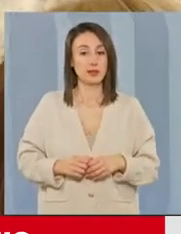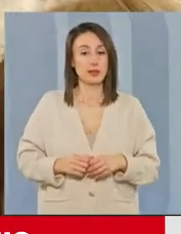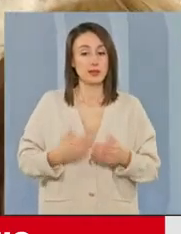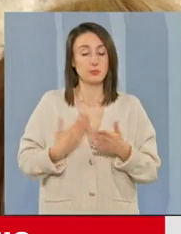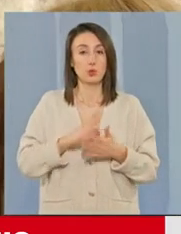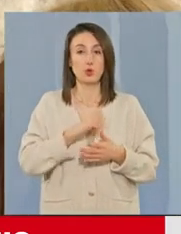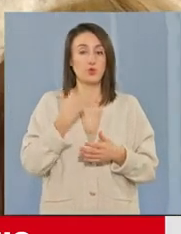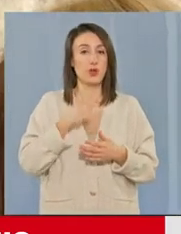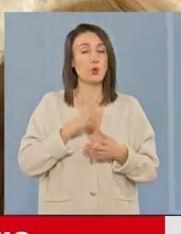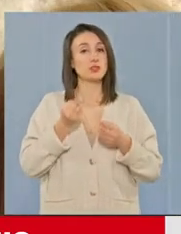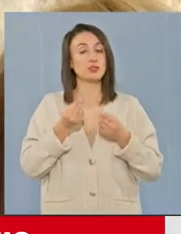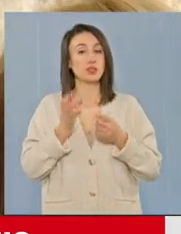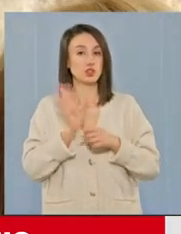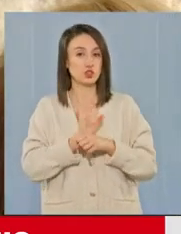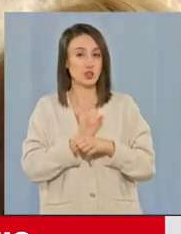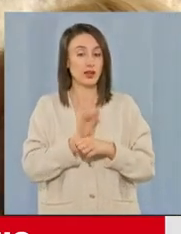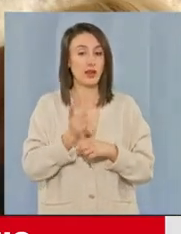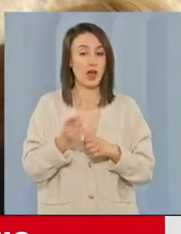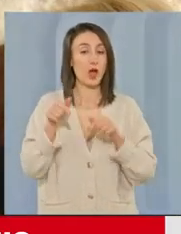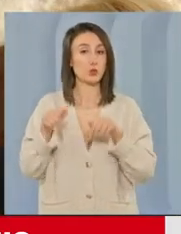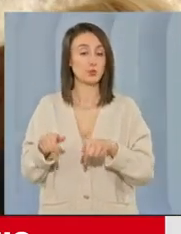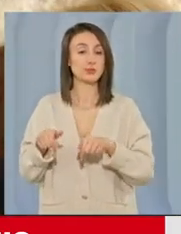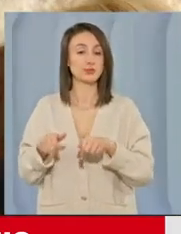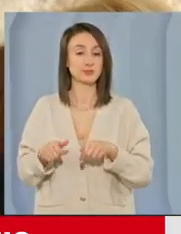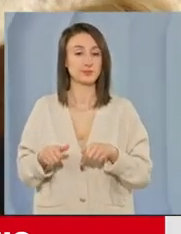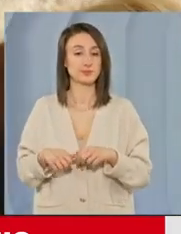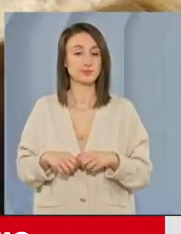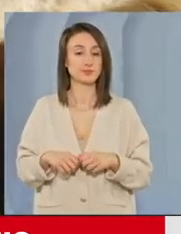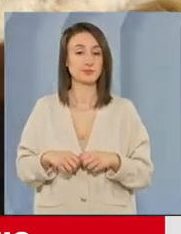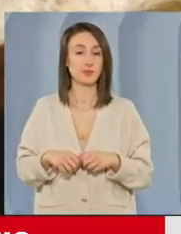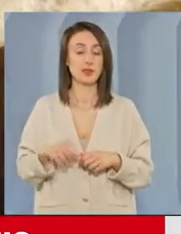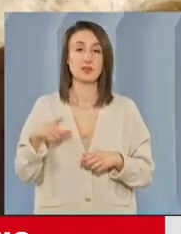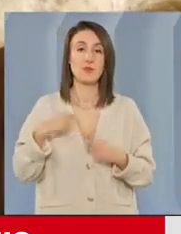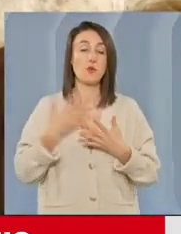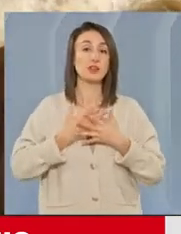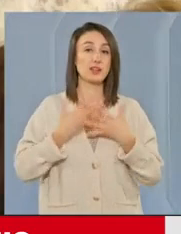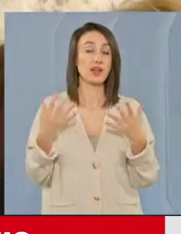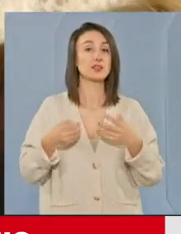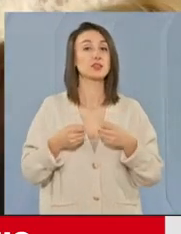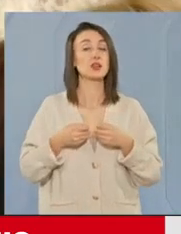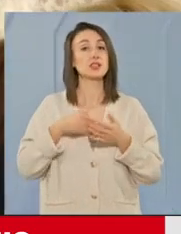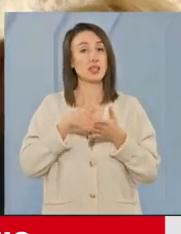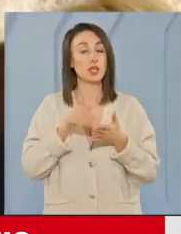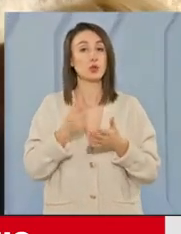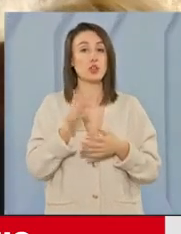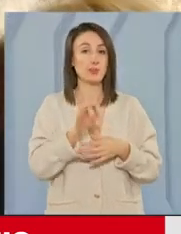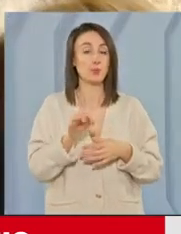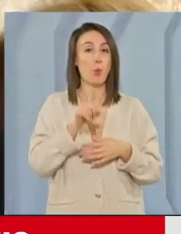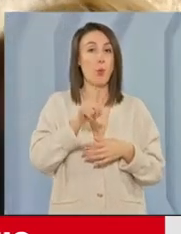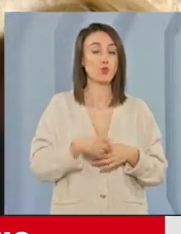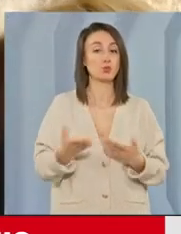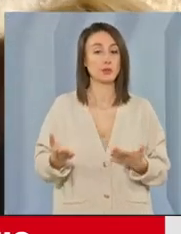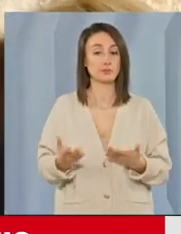vreau știrile să, în acest moment, să fie foarte clare, domnule, se cheltuie 7 milioane într-o